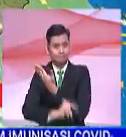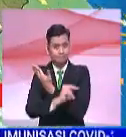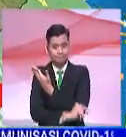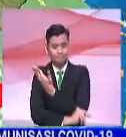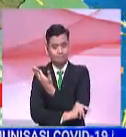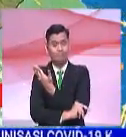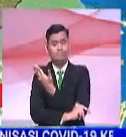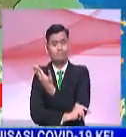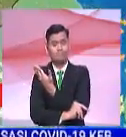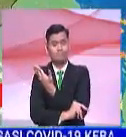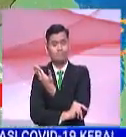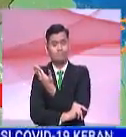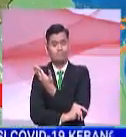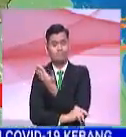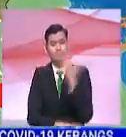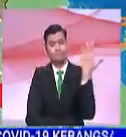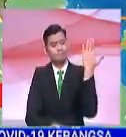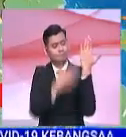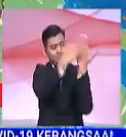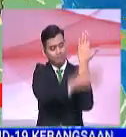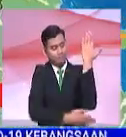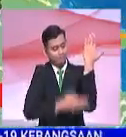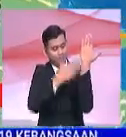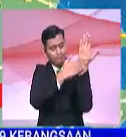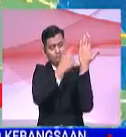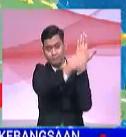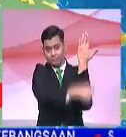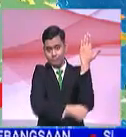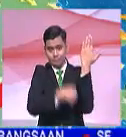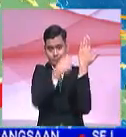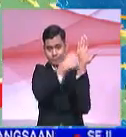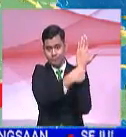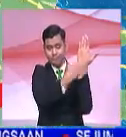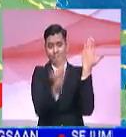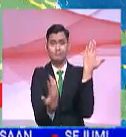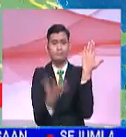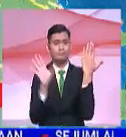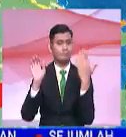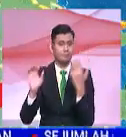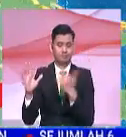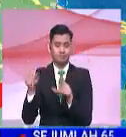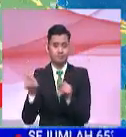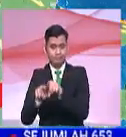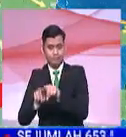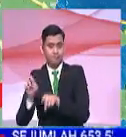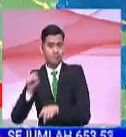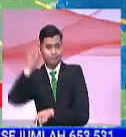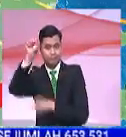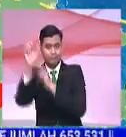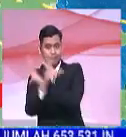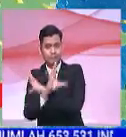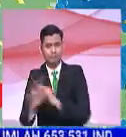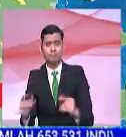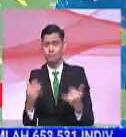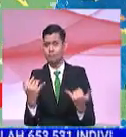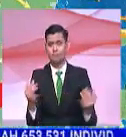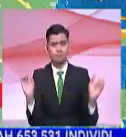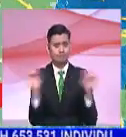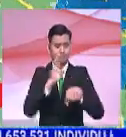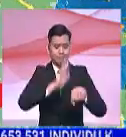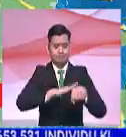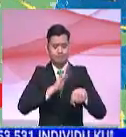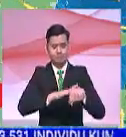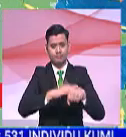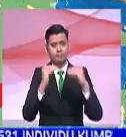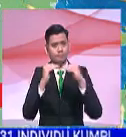pantai negeri-negeri di Semenanjung Malaysia juga melibatkan Sabah dan juga Sarawak buat masa ini ada sebarang amaran